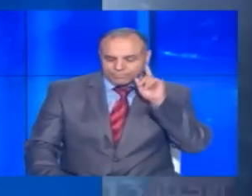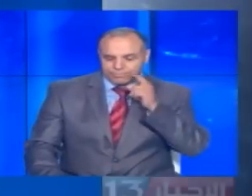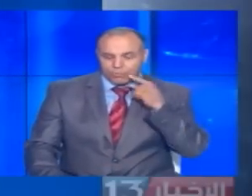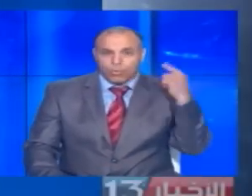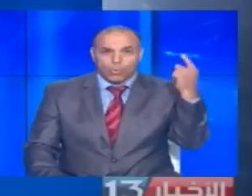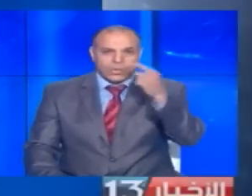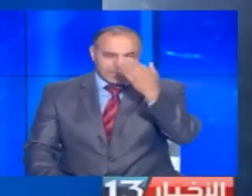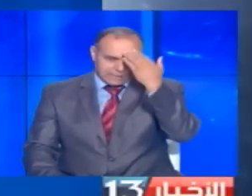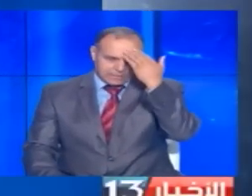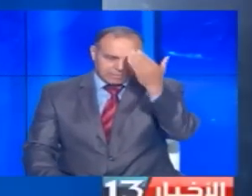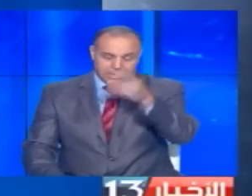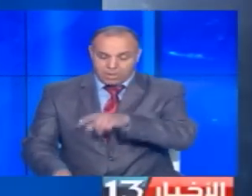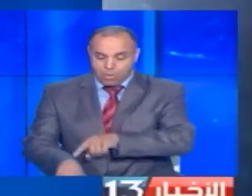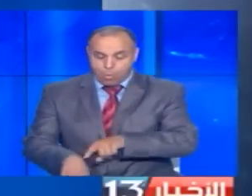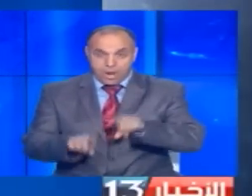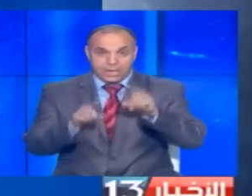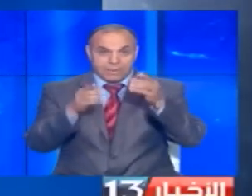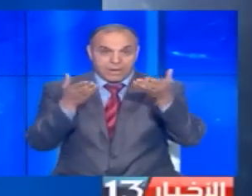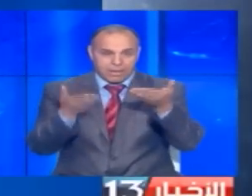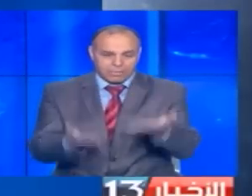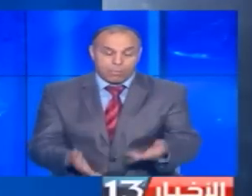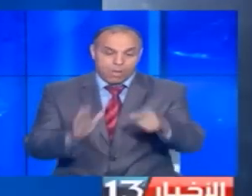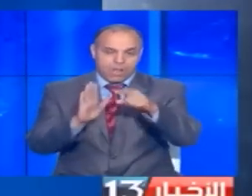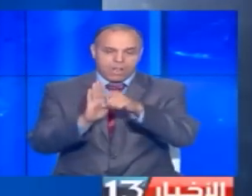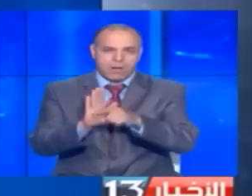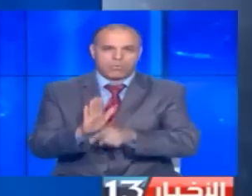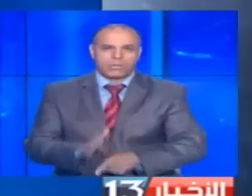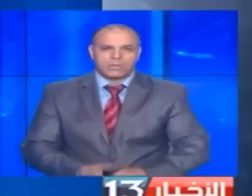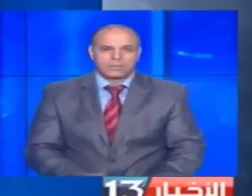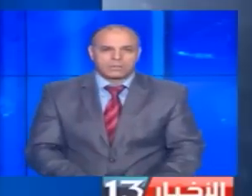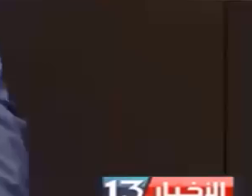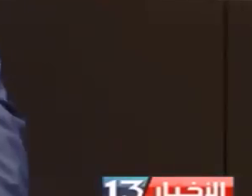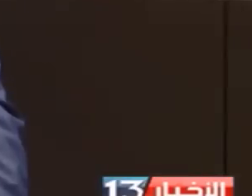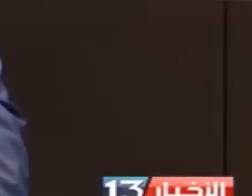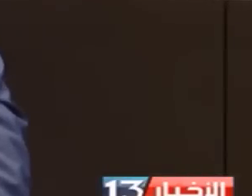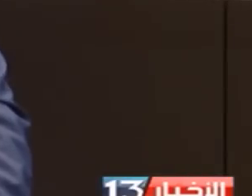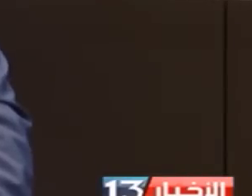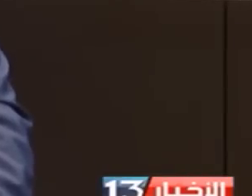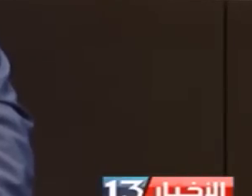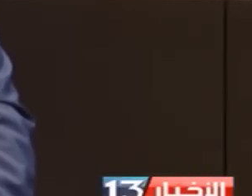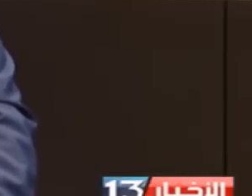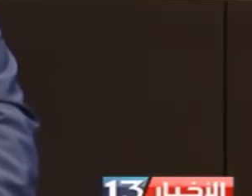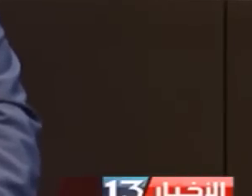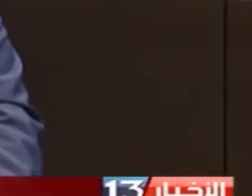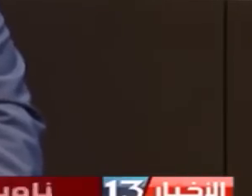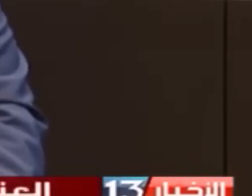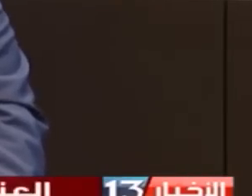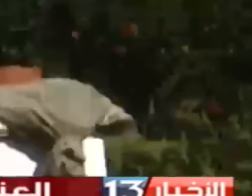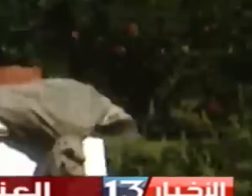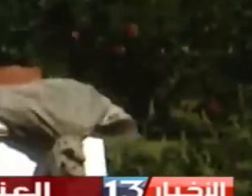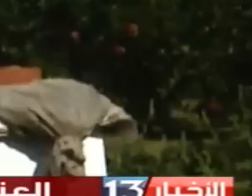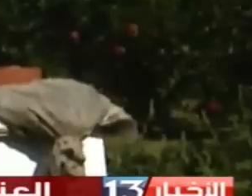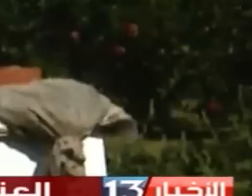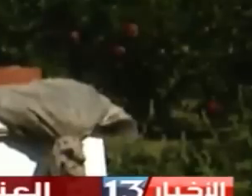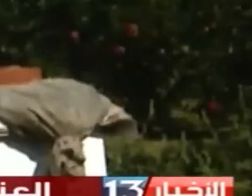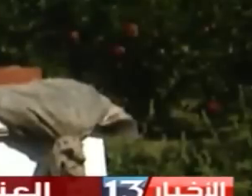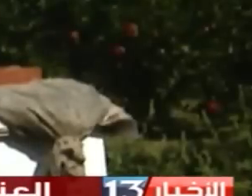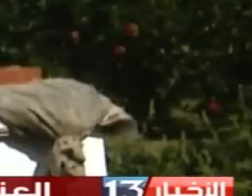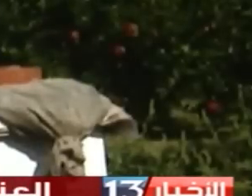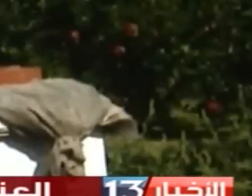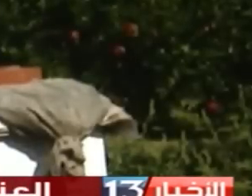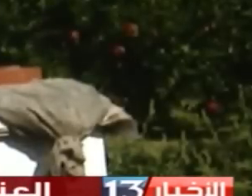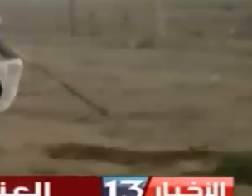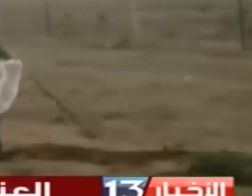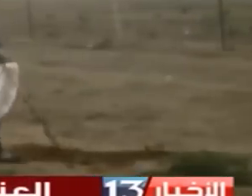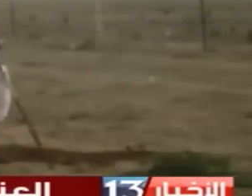مشاهدينا في كل مكان، أهلا بكم إلى هذا الموعد الإخباري وإليكم العناوين. رئيس الحكومة يعلن إجراءات لفائدة المرأة الريفية،